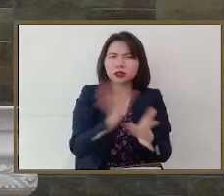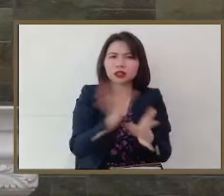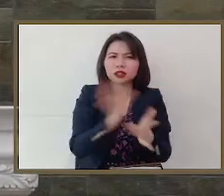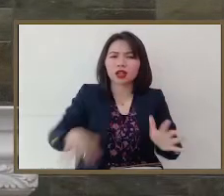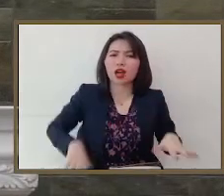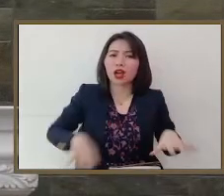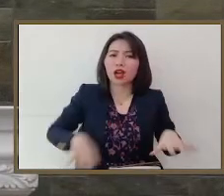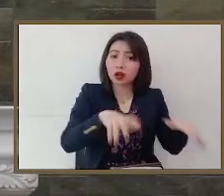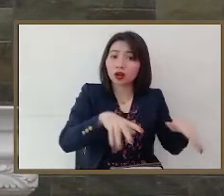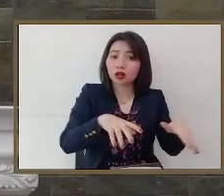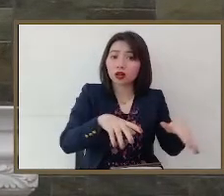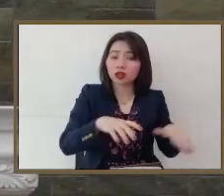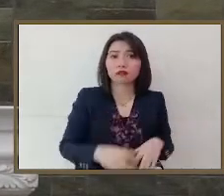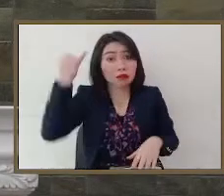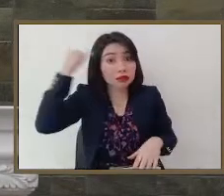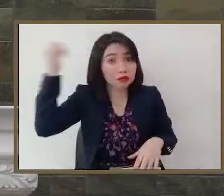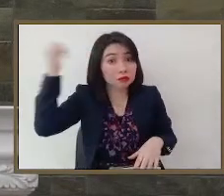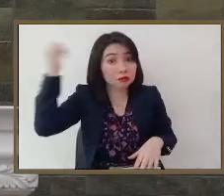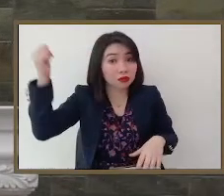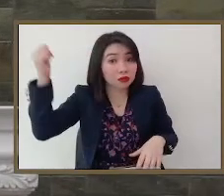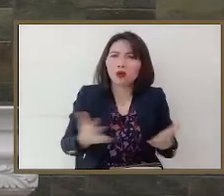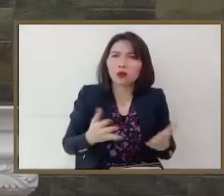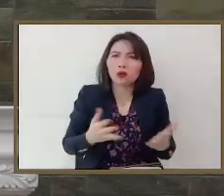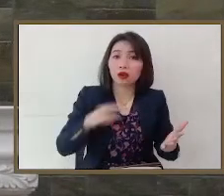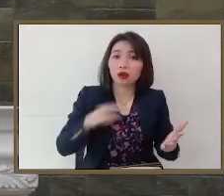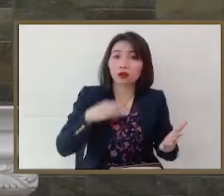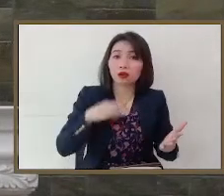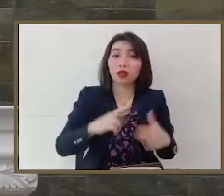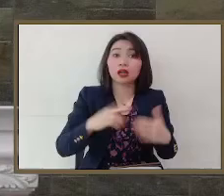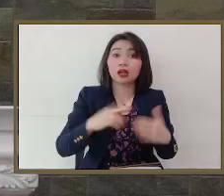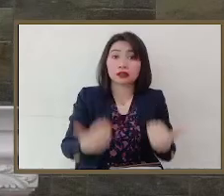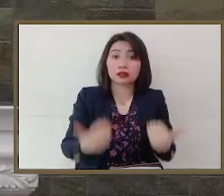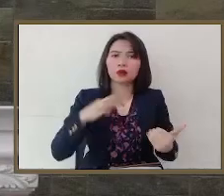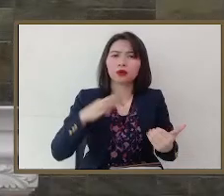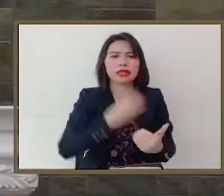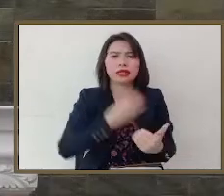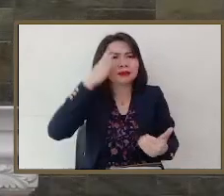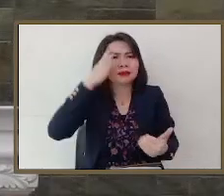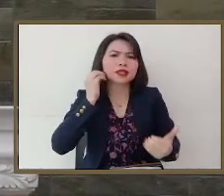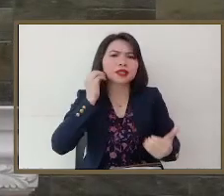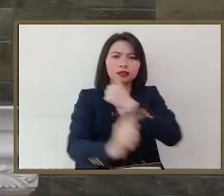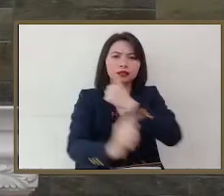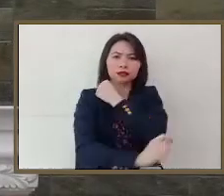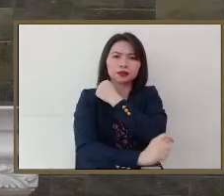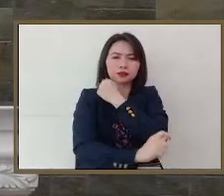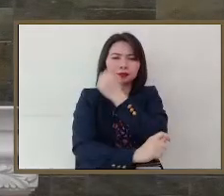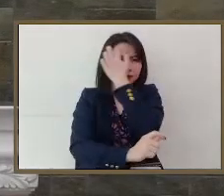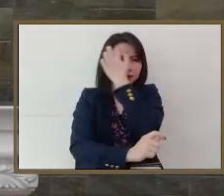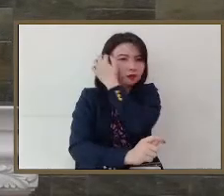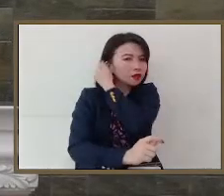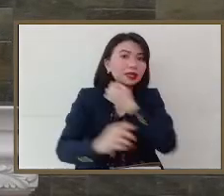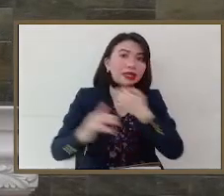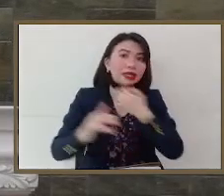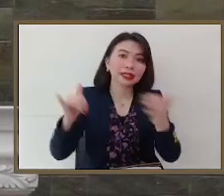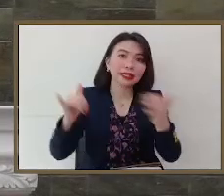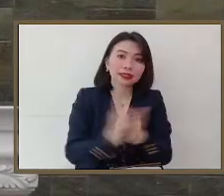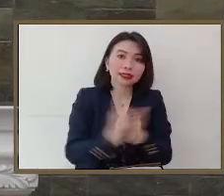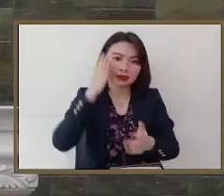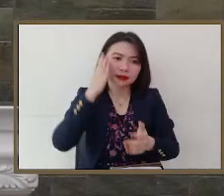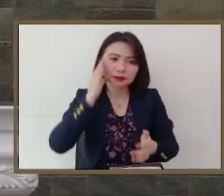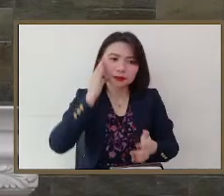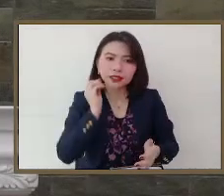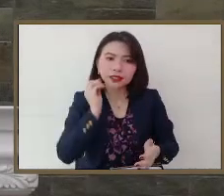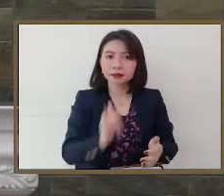napunta sa kung saan natin kalagayan ngayon, kapatid, nakaranas tayo ng temptation. Tandaan niyo po natin, naranasan na po yan primarily ng